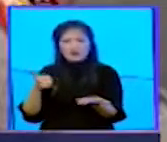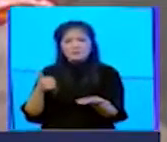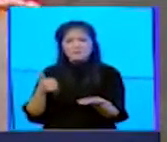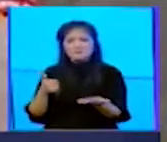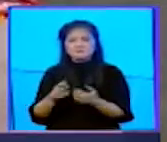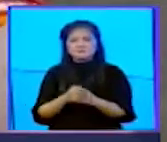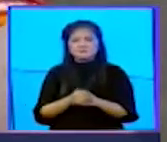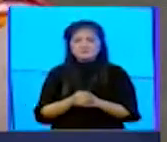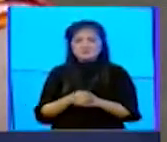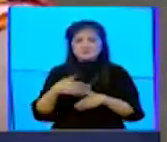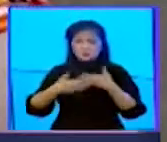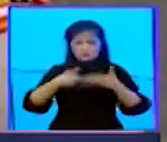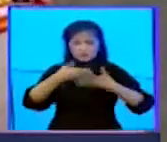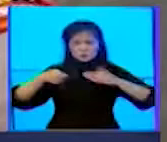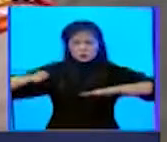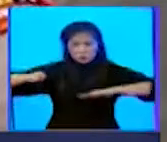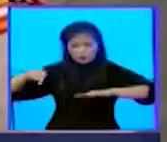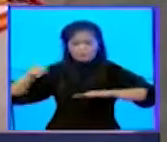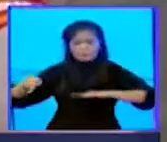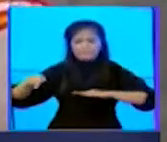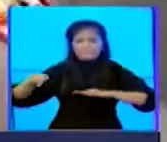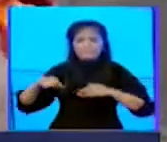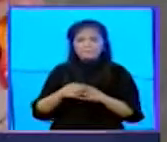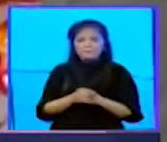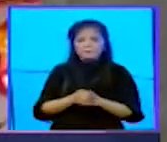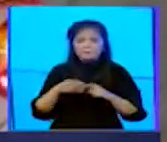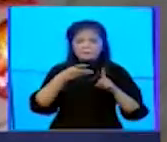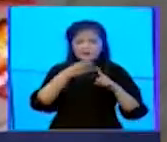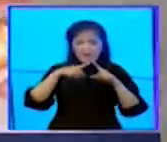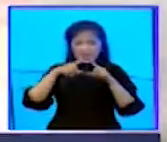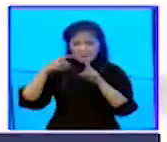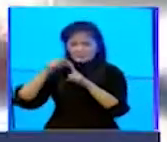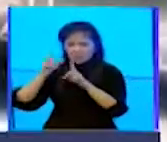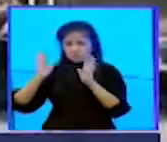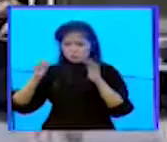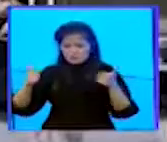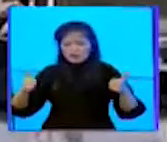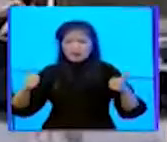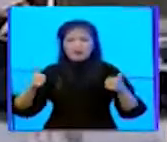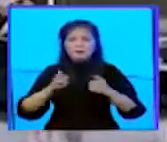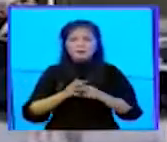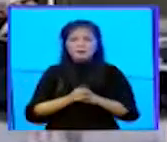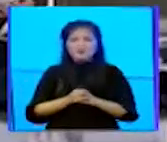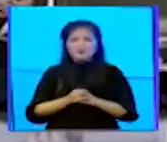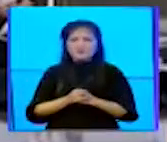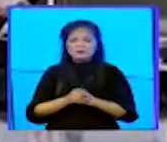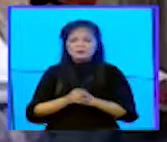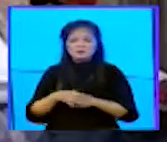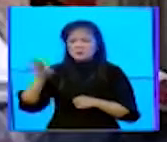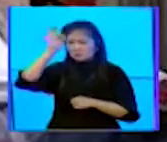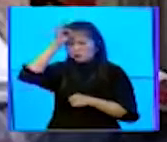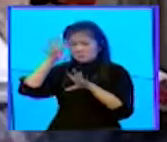untuk di sidang pengadilan. Semua sudah di BAP. Dalam pemeriksaan semuanya ini. Polisi mengamankan barang